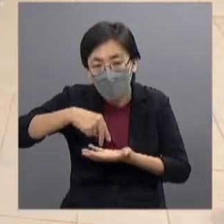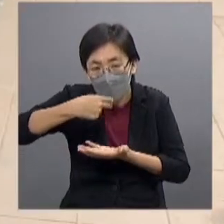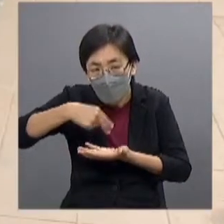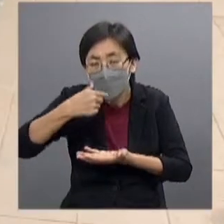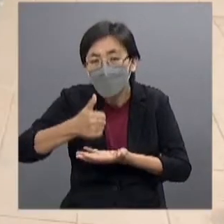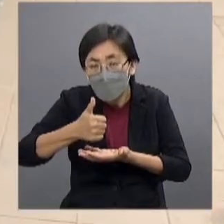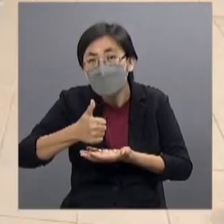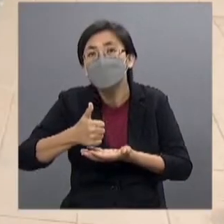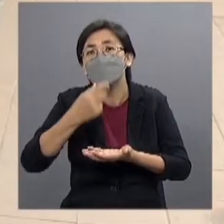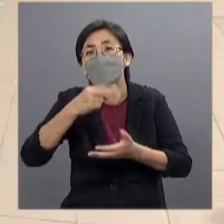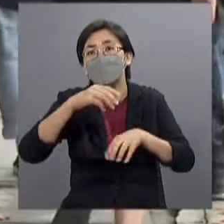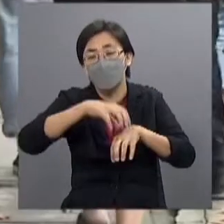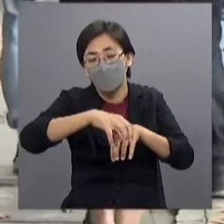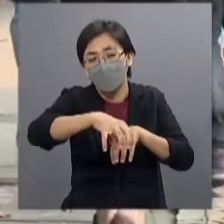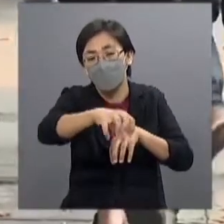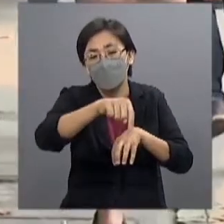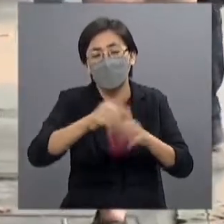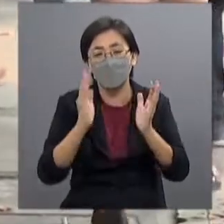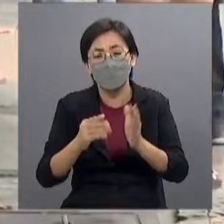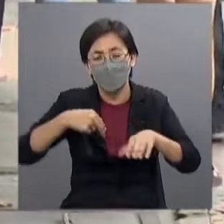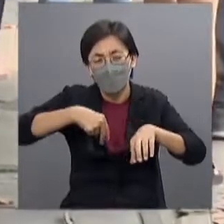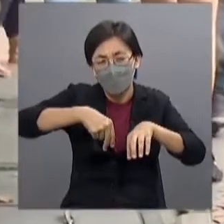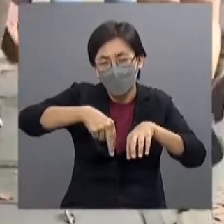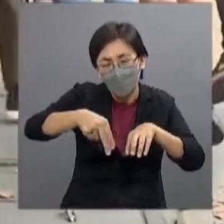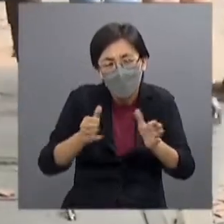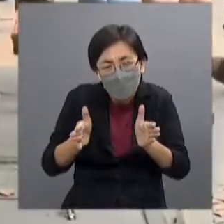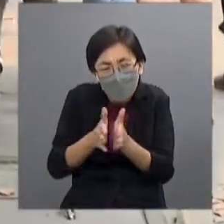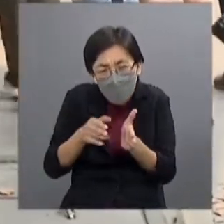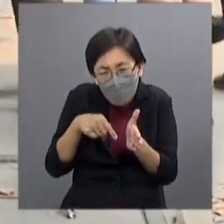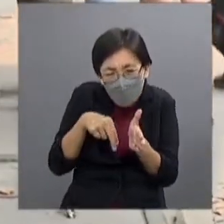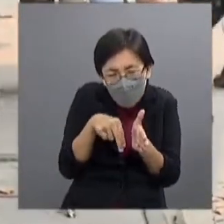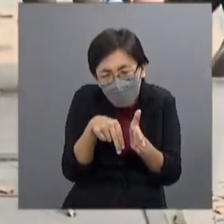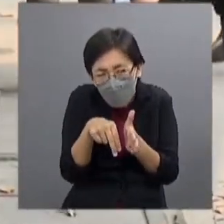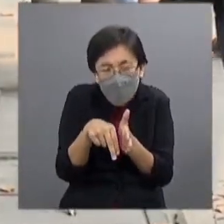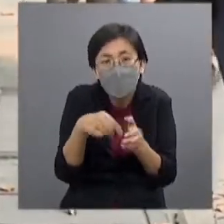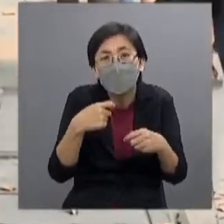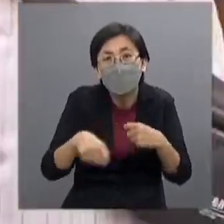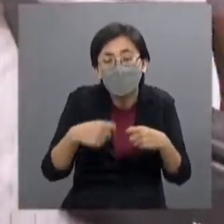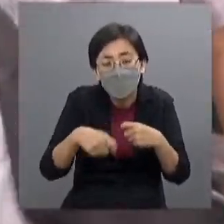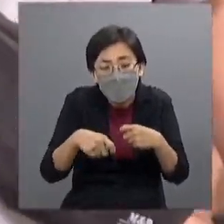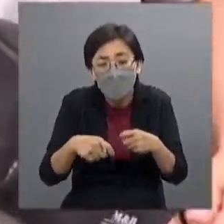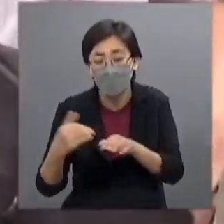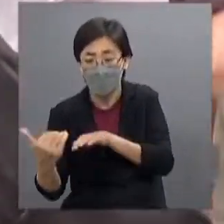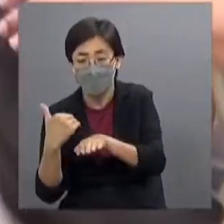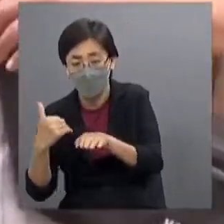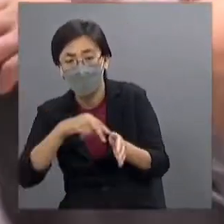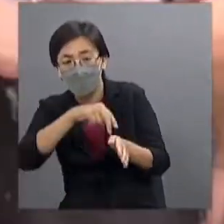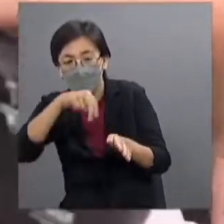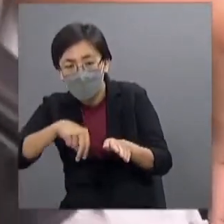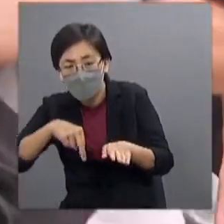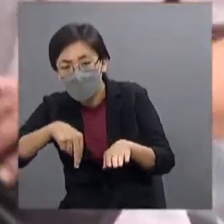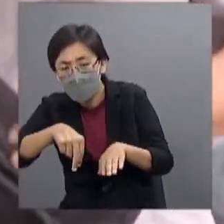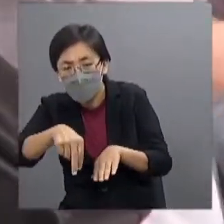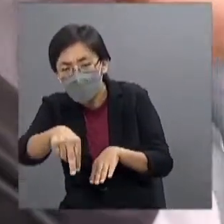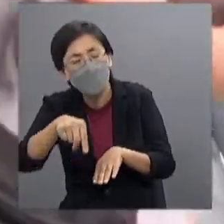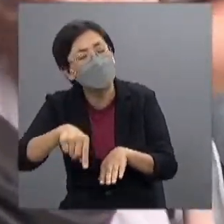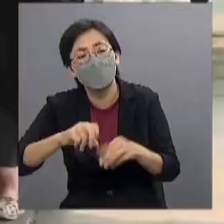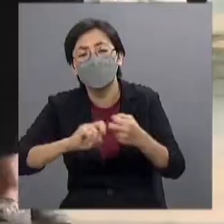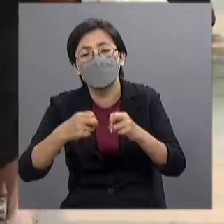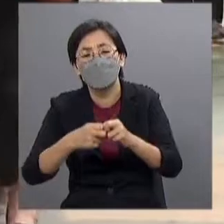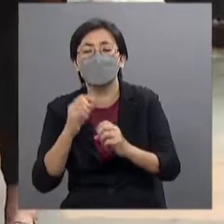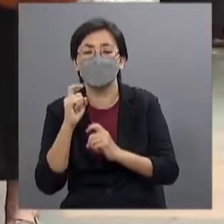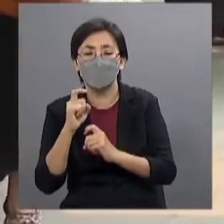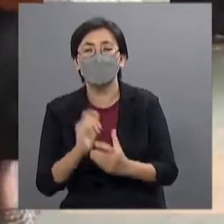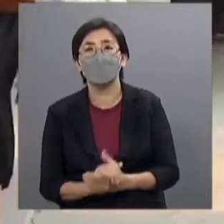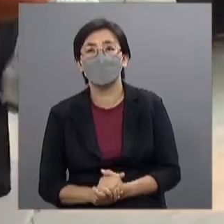ก็ทำให้คนเดินทางบนทางเท้าเนี่ยไม่สามารถเดินได้แล้วก็ต้องลงมาเดินกันบนถนนนะคะส่วนบริเวณร้านค้าอยู่